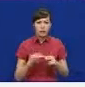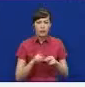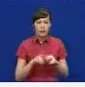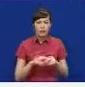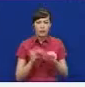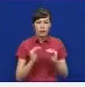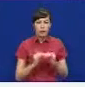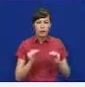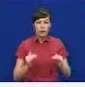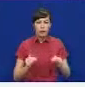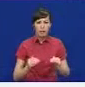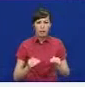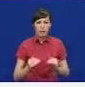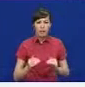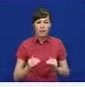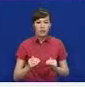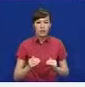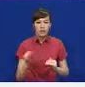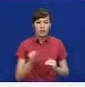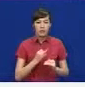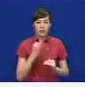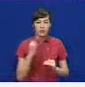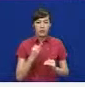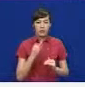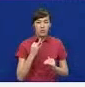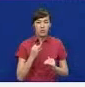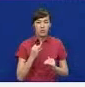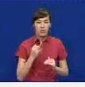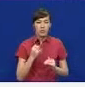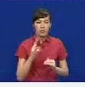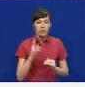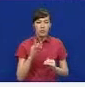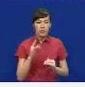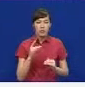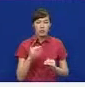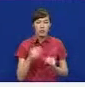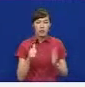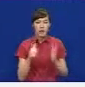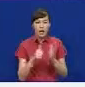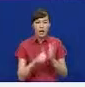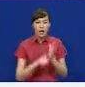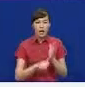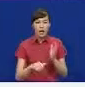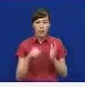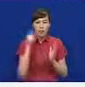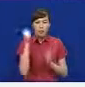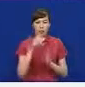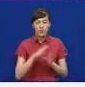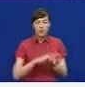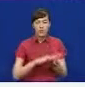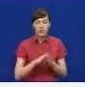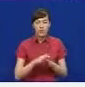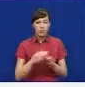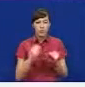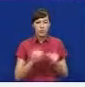Балдай Құлбек қызы деген қара қызбен қосылғаныма міне тура 60 жыл болып отыр.